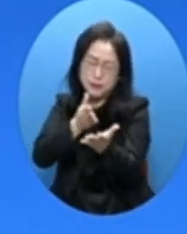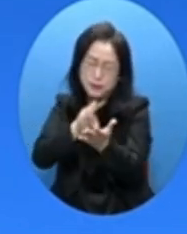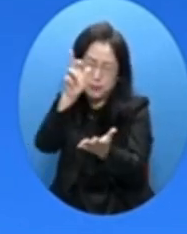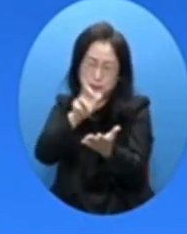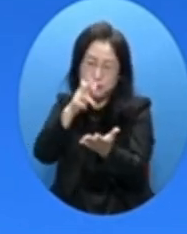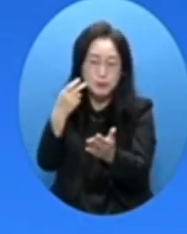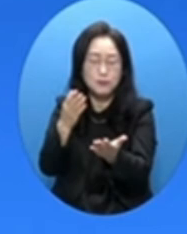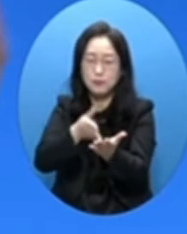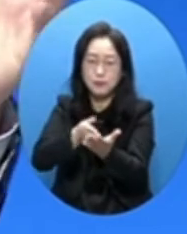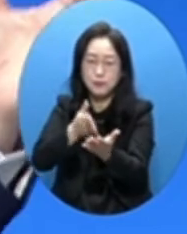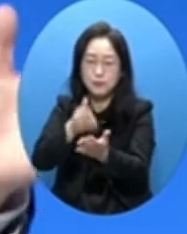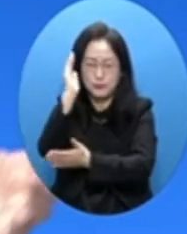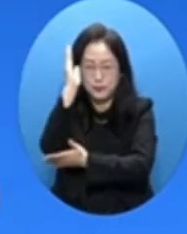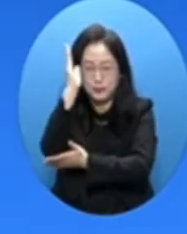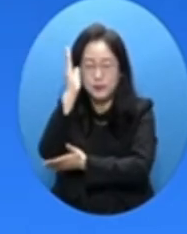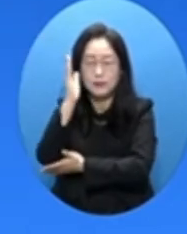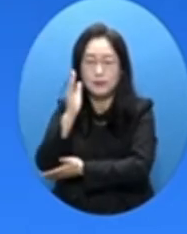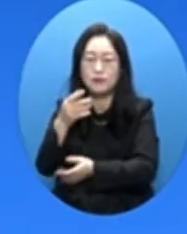부르셨는데